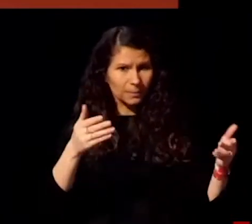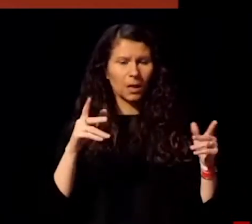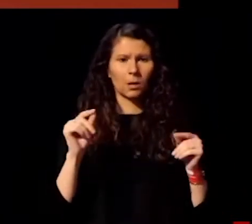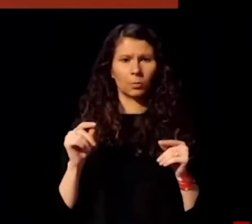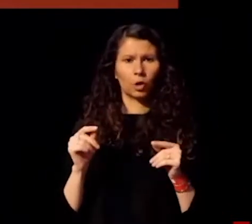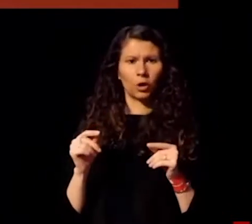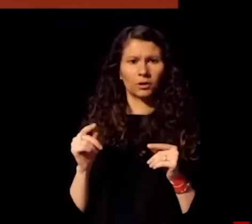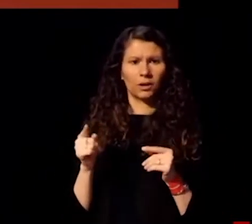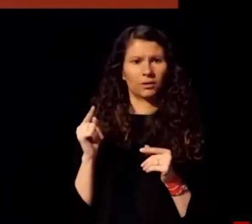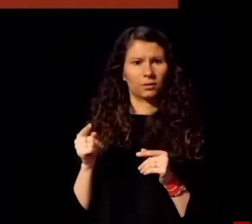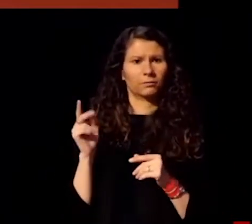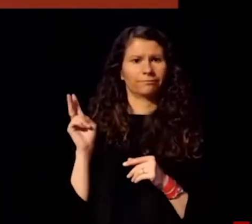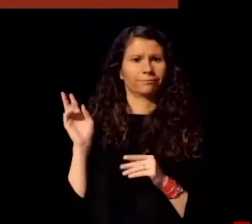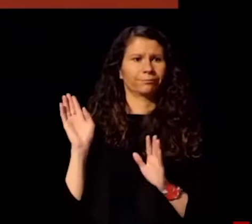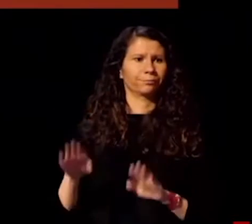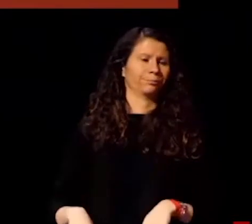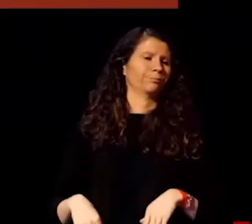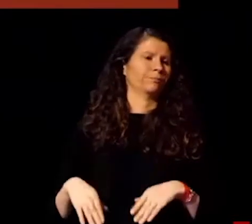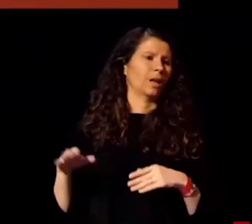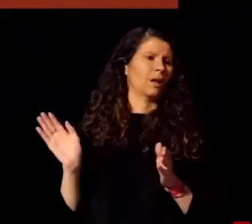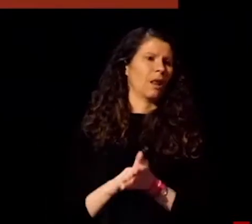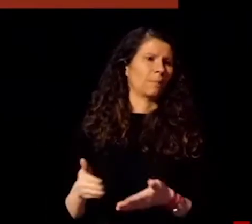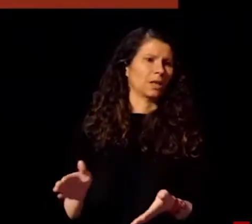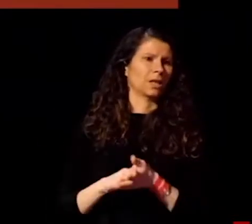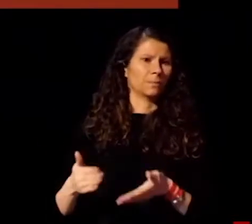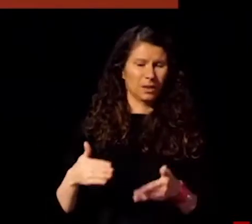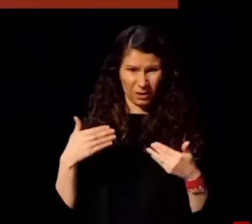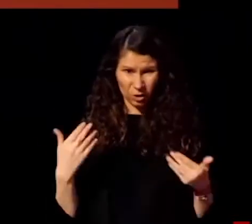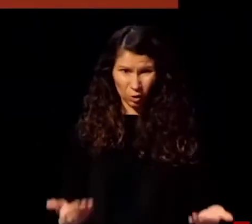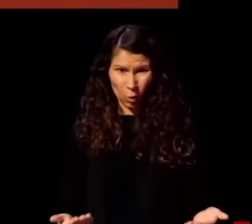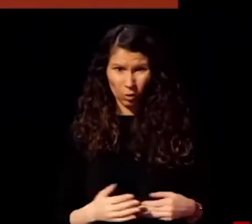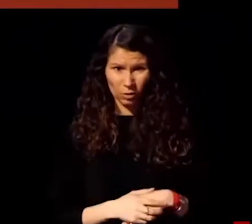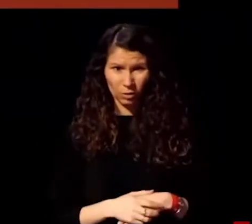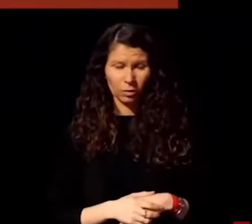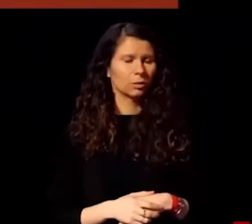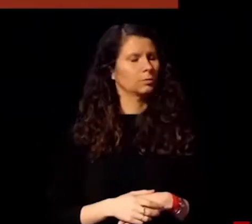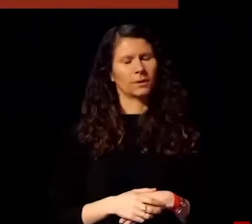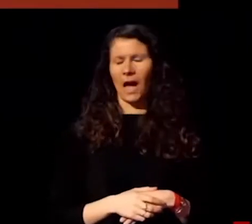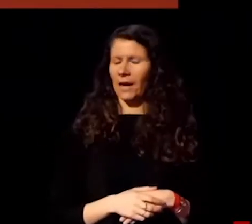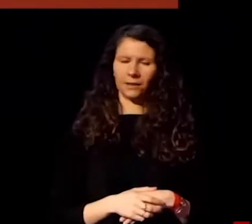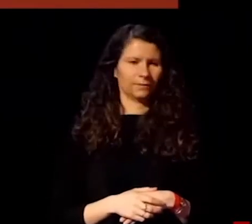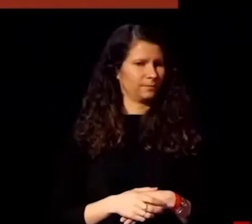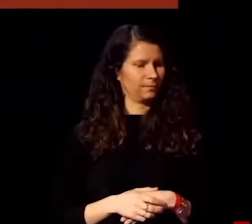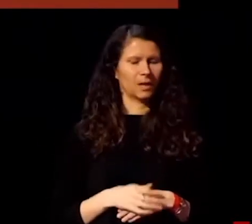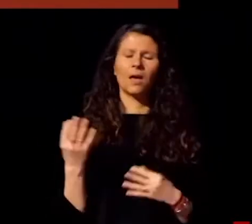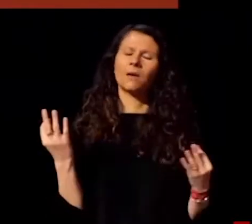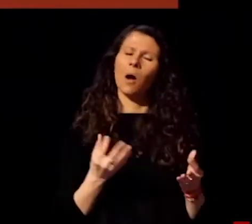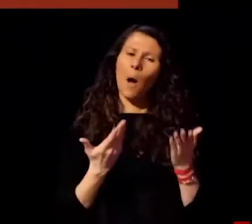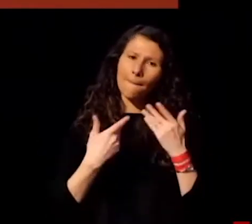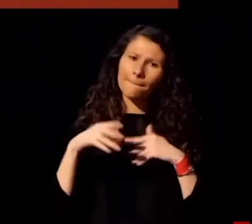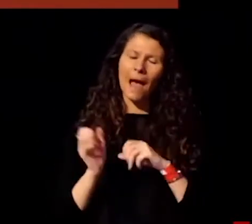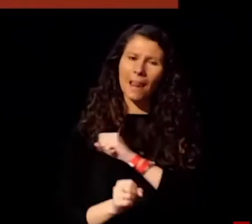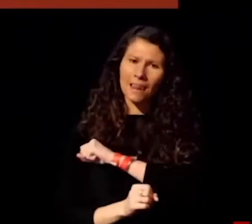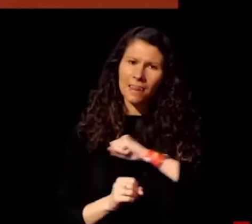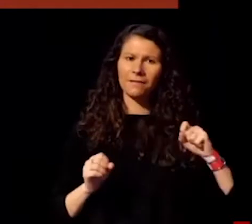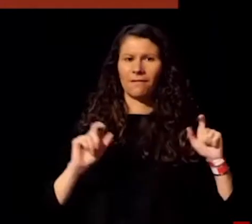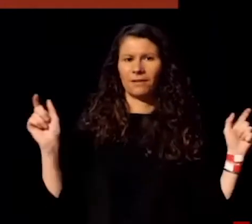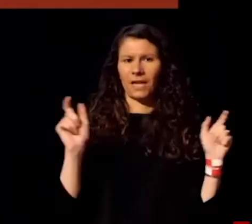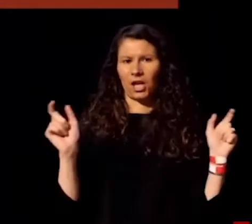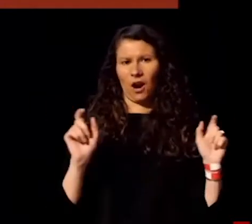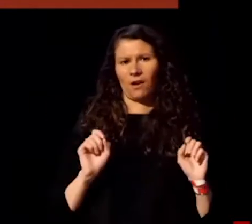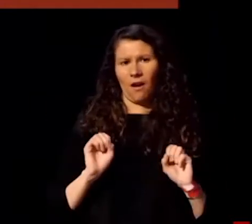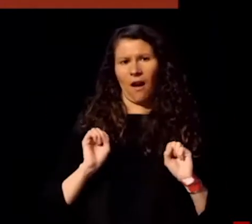fatalismus nein das alles braucht mehr linkes gesellschaftliches engagement